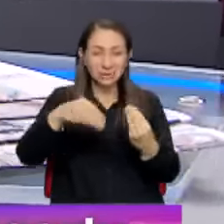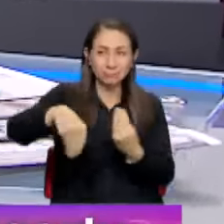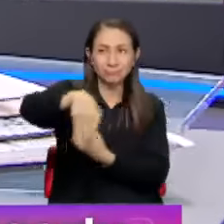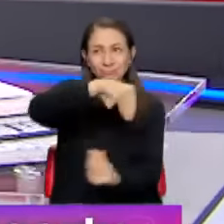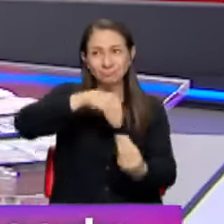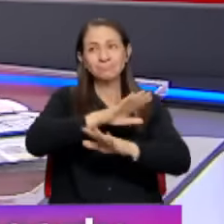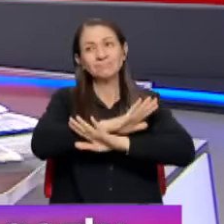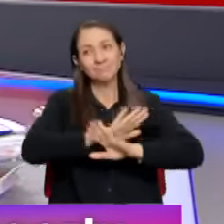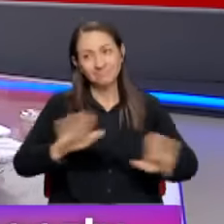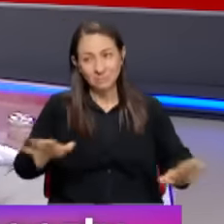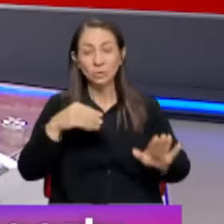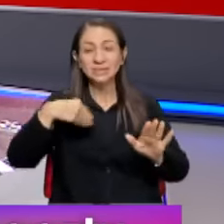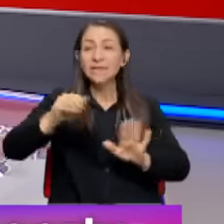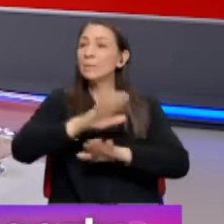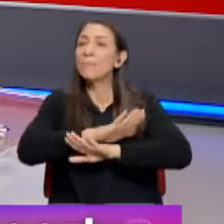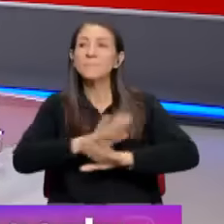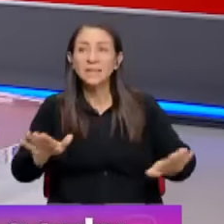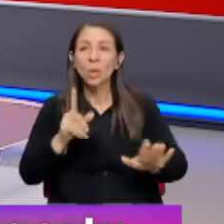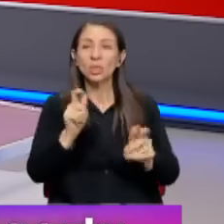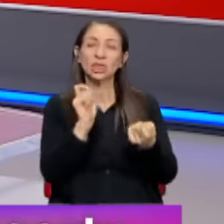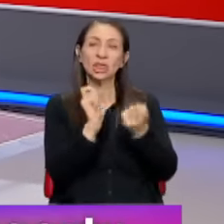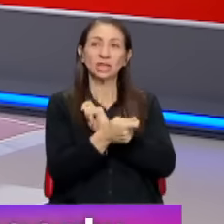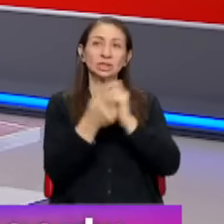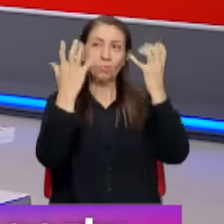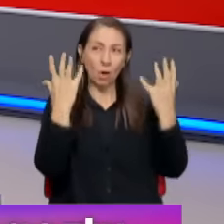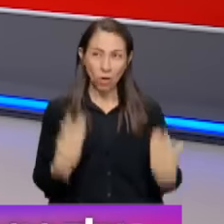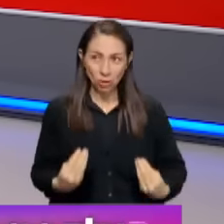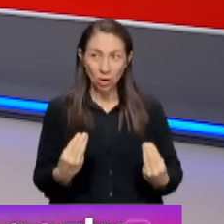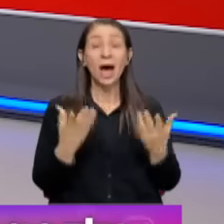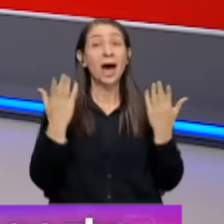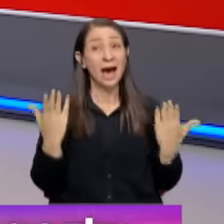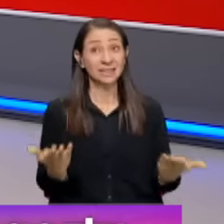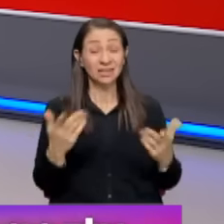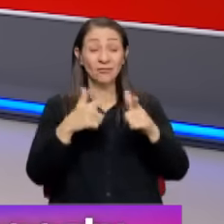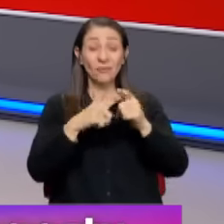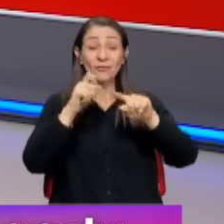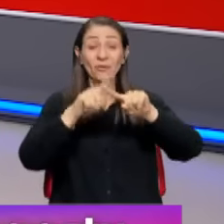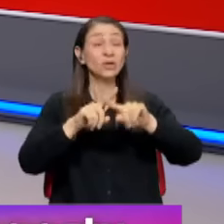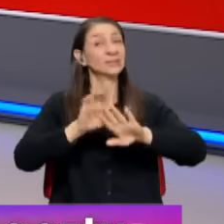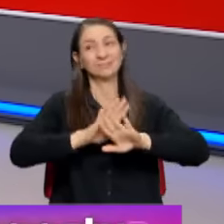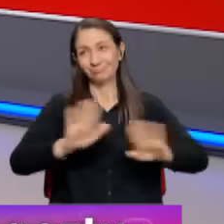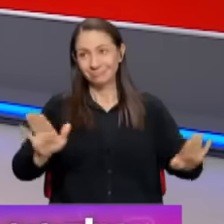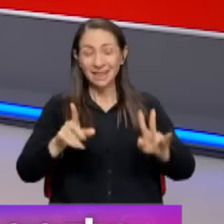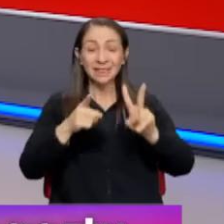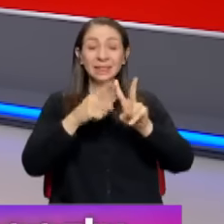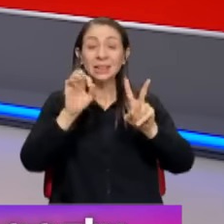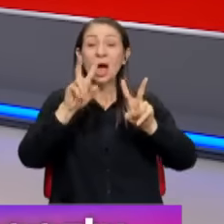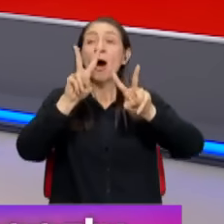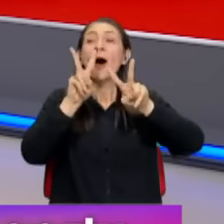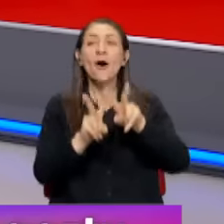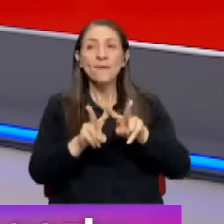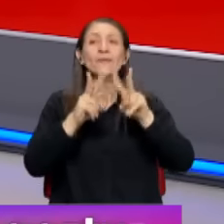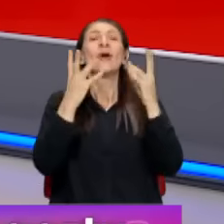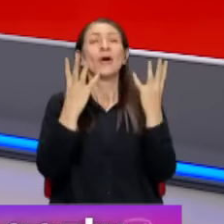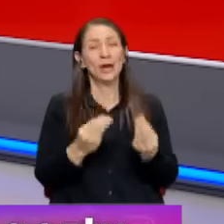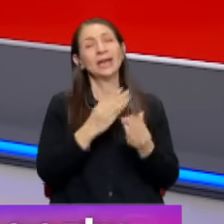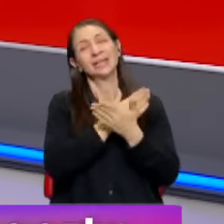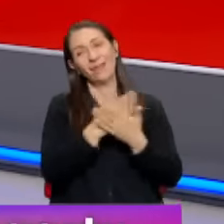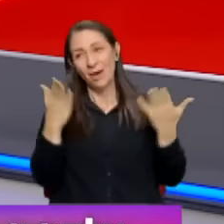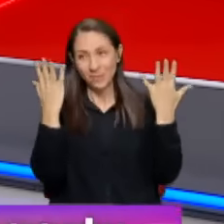ve o satış sürecinin sonrasında da o değişim gerçekleşti. Artık Fox Now olarak yayın hayatına devam